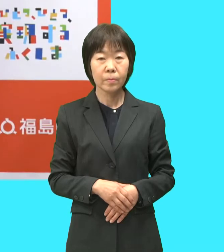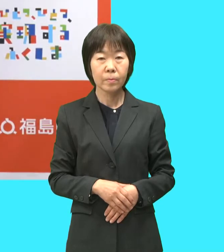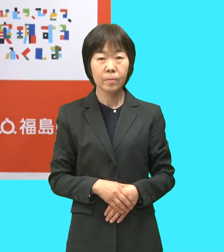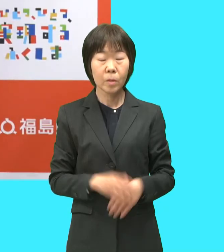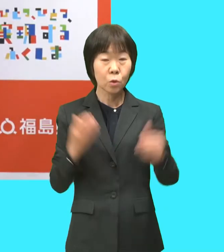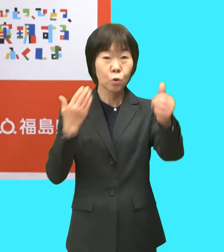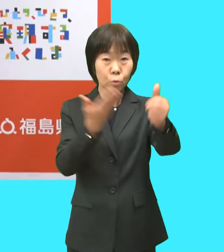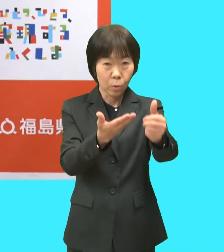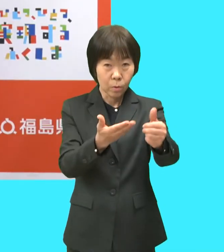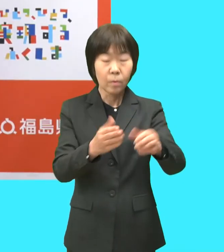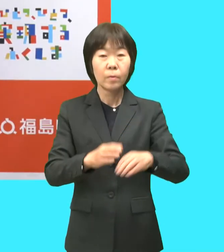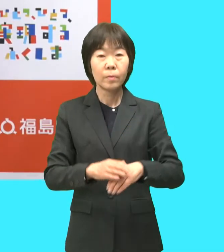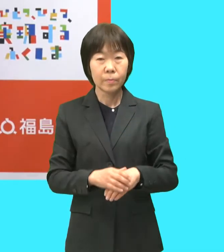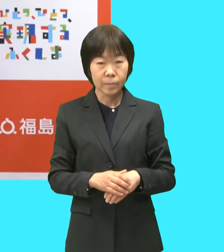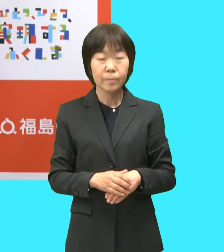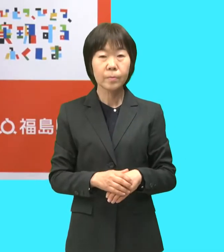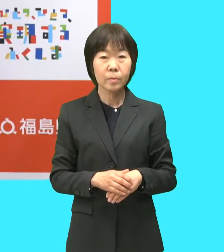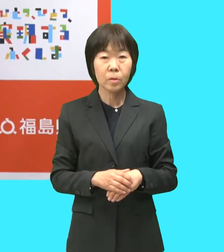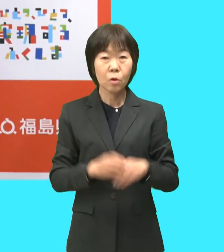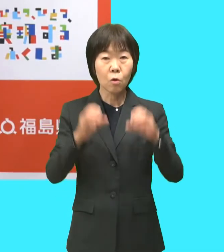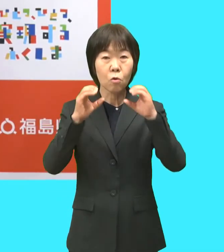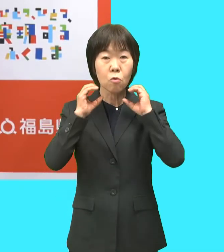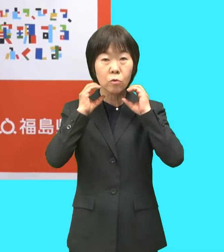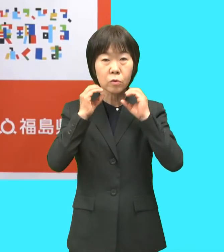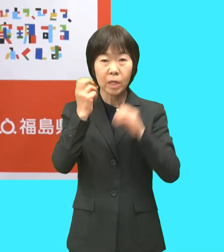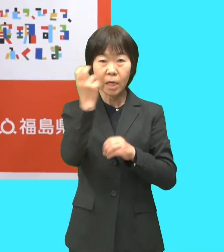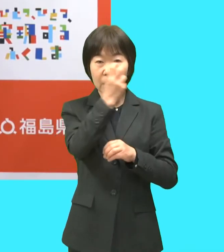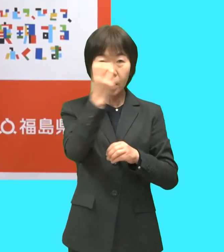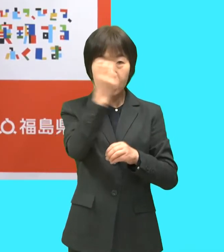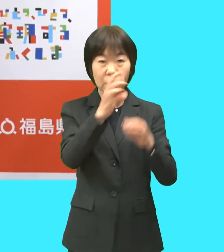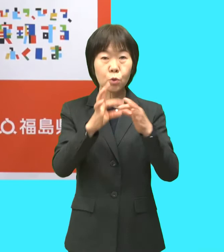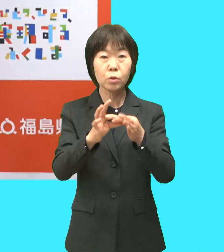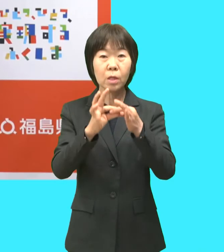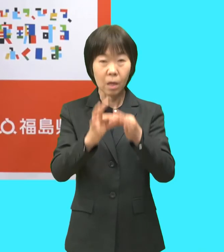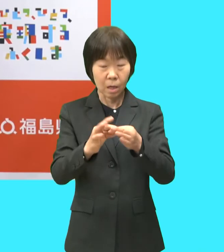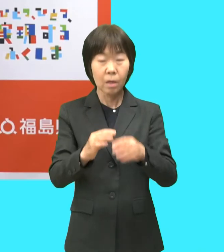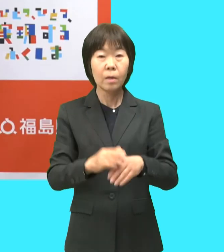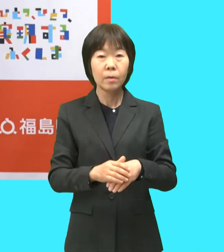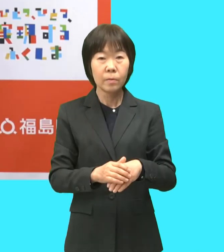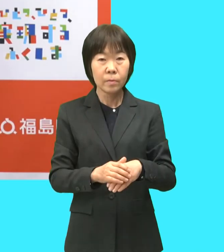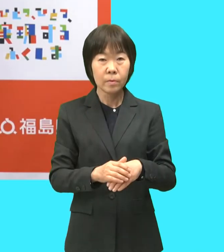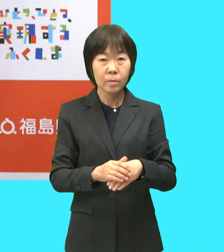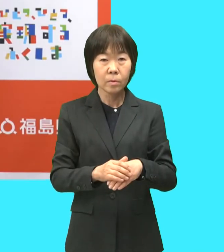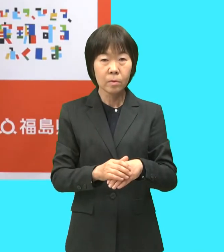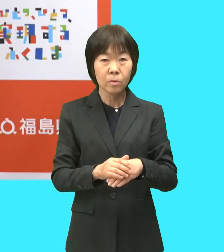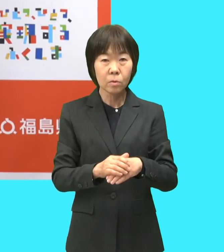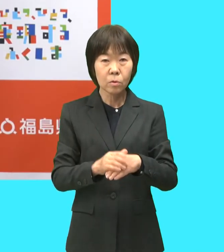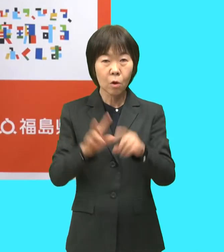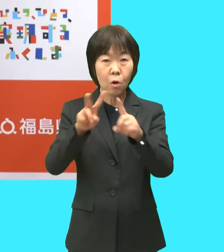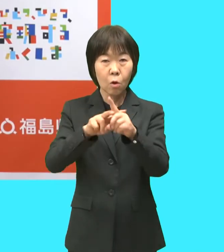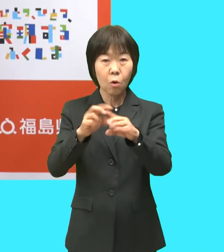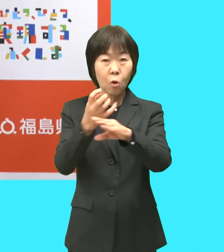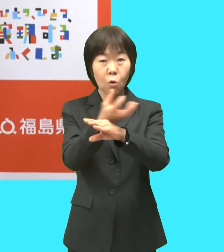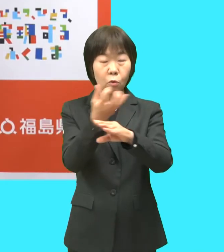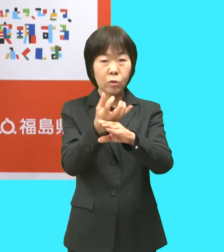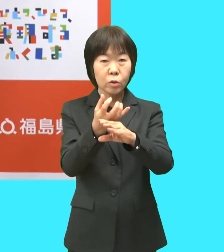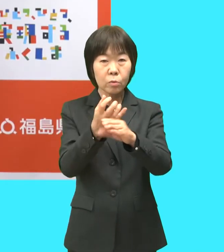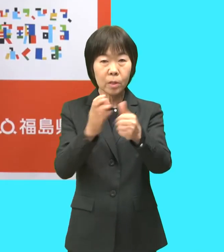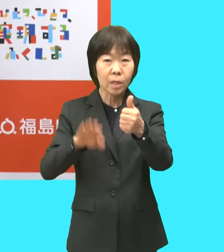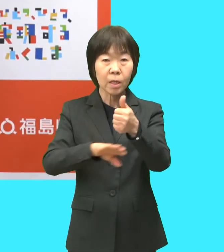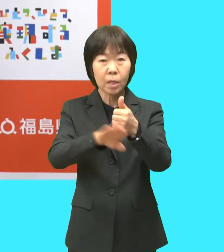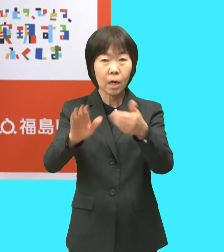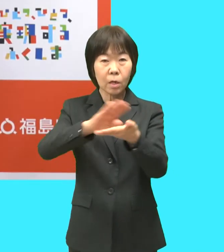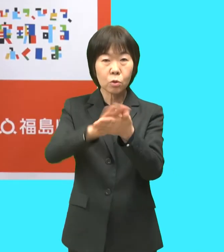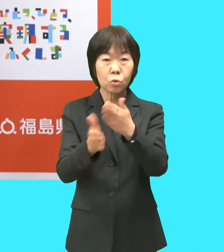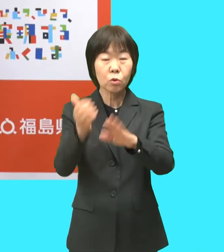共同通信の武田です。 はい、 甲状腺検査の関連でお伺いしたいんですけれども、はい、小泉環境省がアースケアの結果を